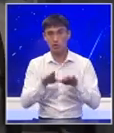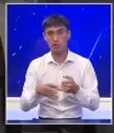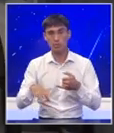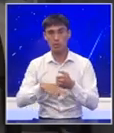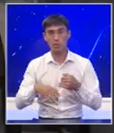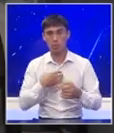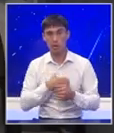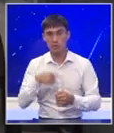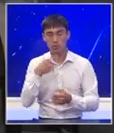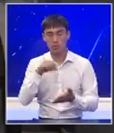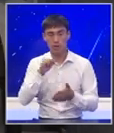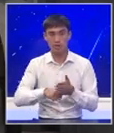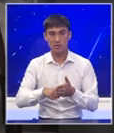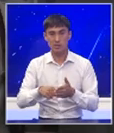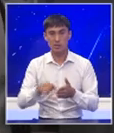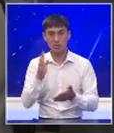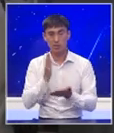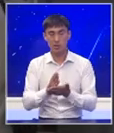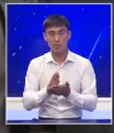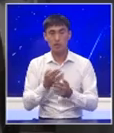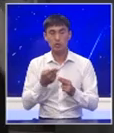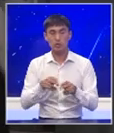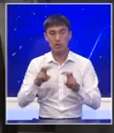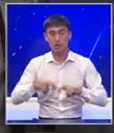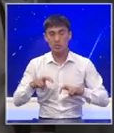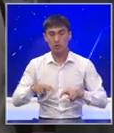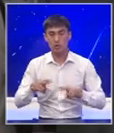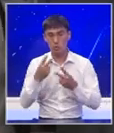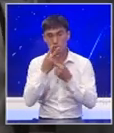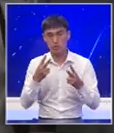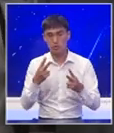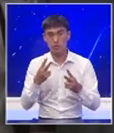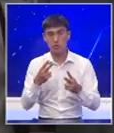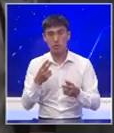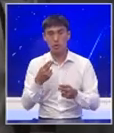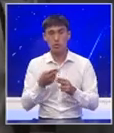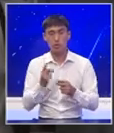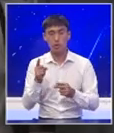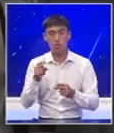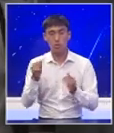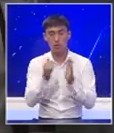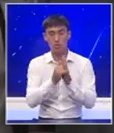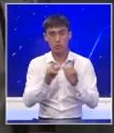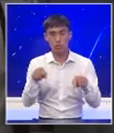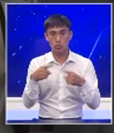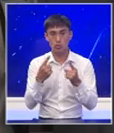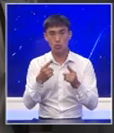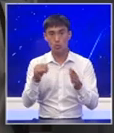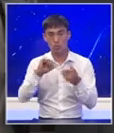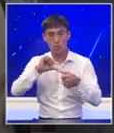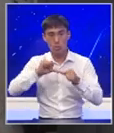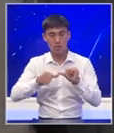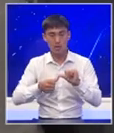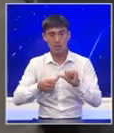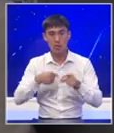маңызын айқындауға қатысты ескертпелер бар. Соны комиссия құрамы көрсетіп жатырмыз. Өйткені монументалды туынды ол мәңгілік.